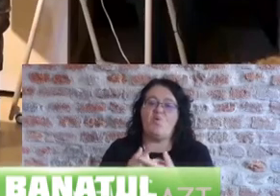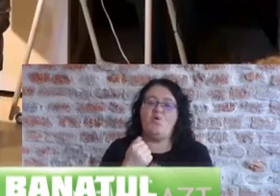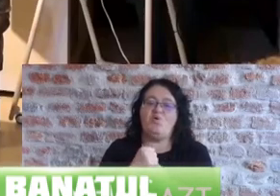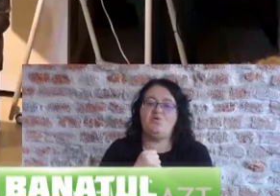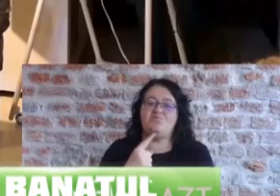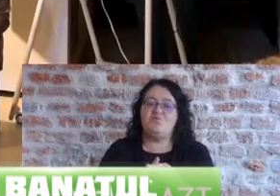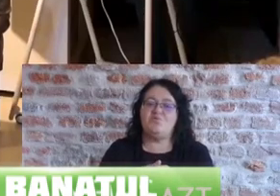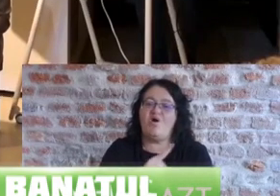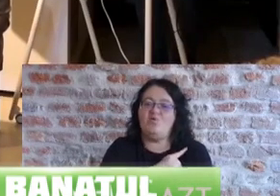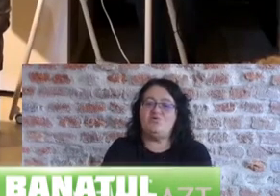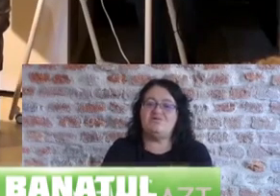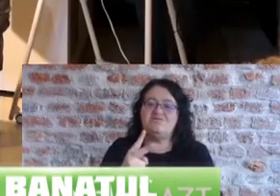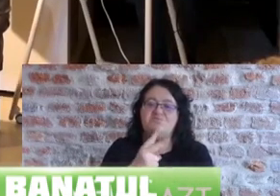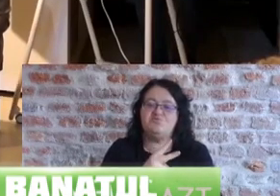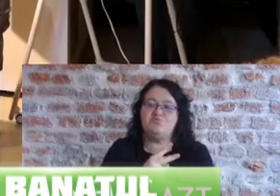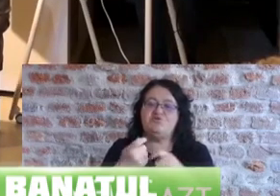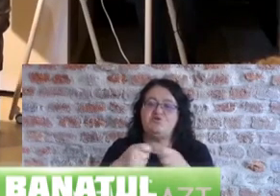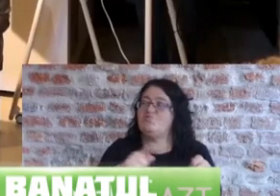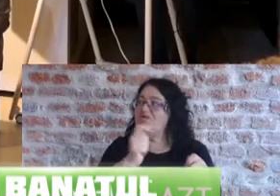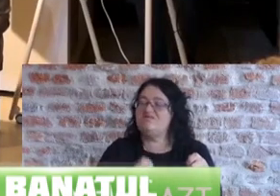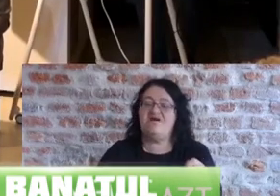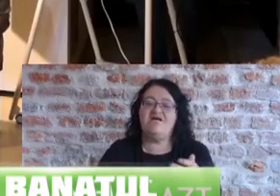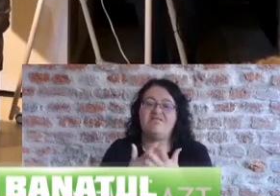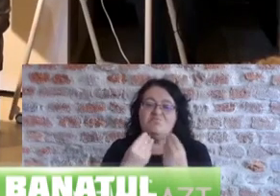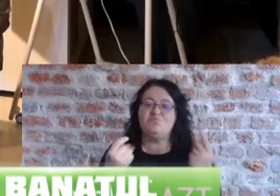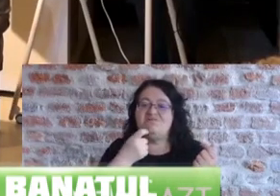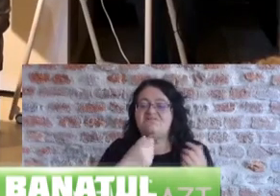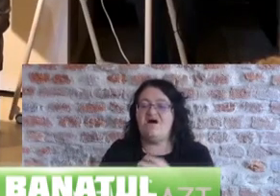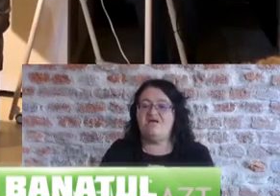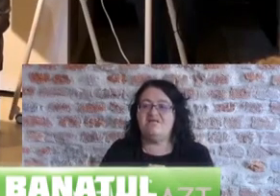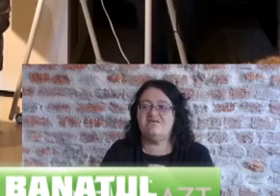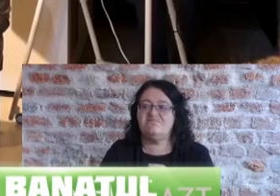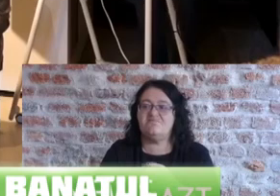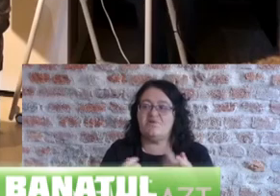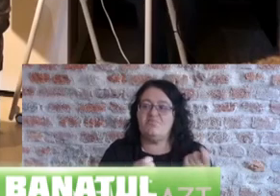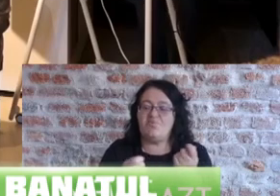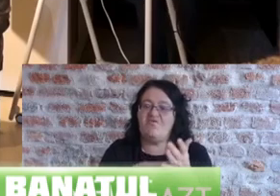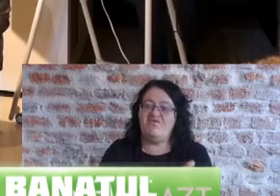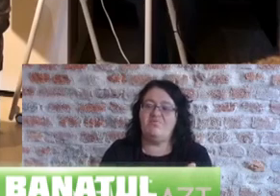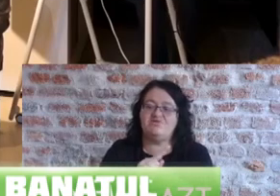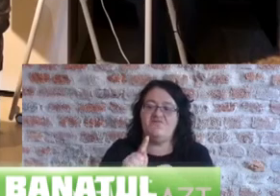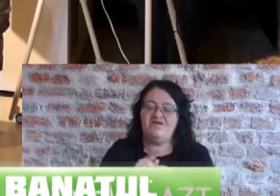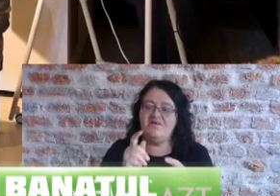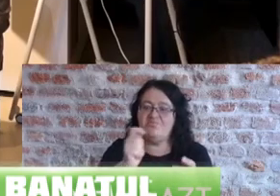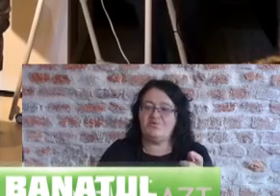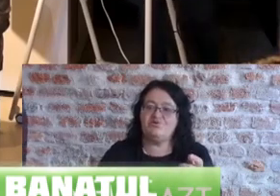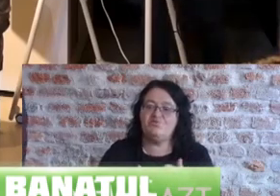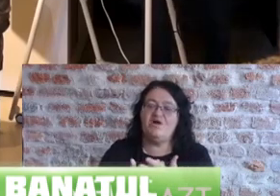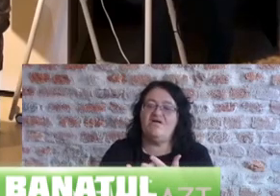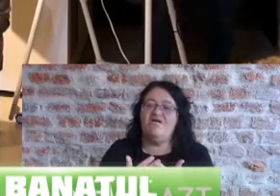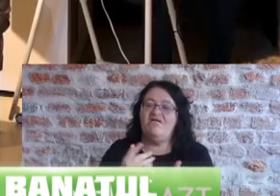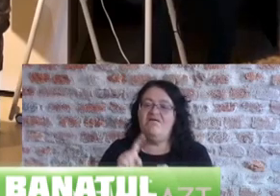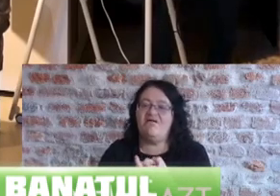lucrăm cu autorități publice din toată țara. De ani de zile promovăm acest tip de procedură care